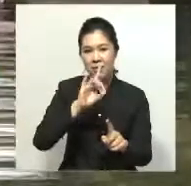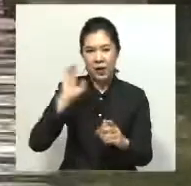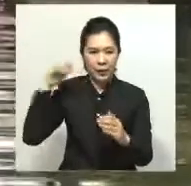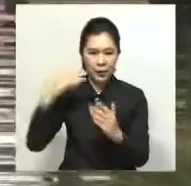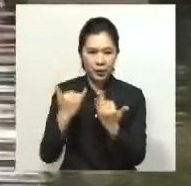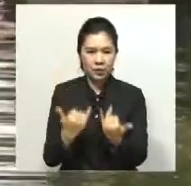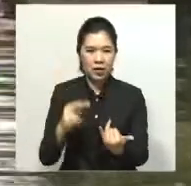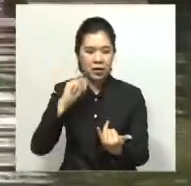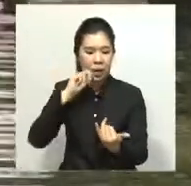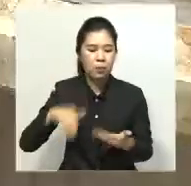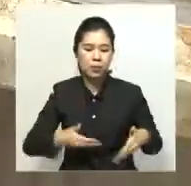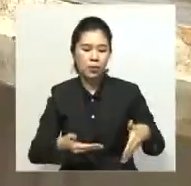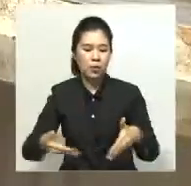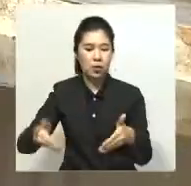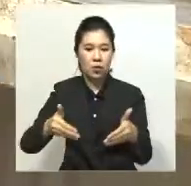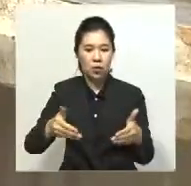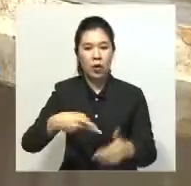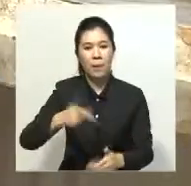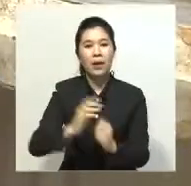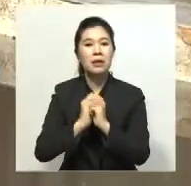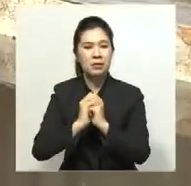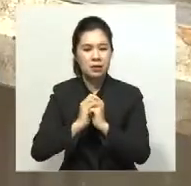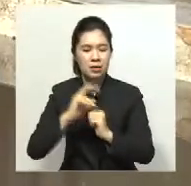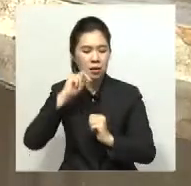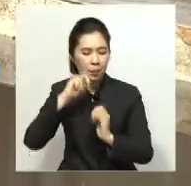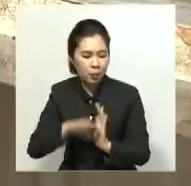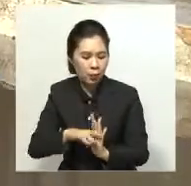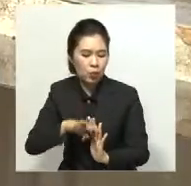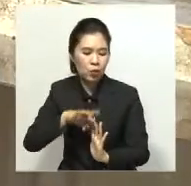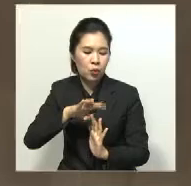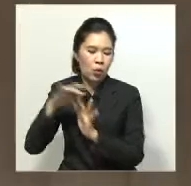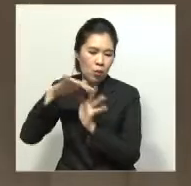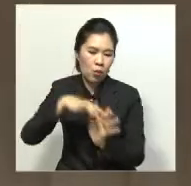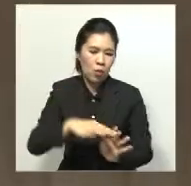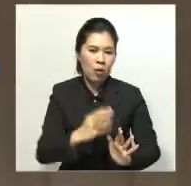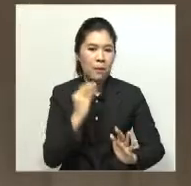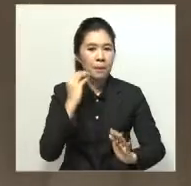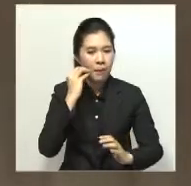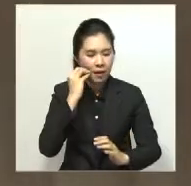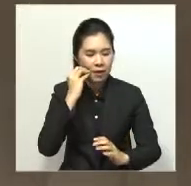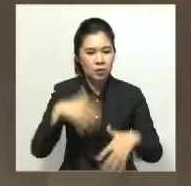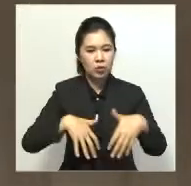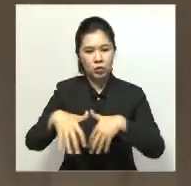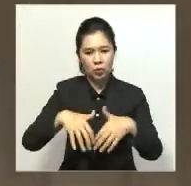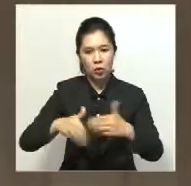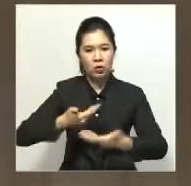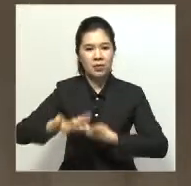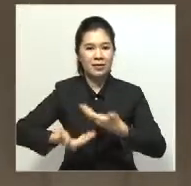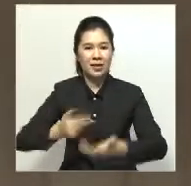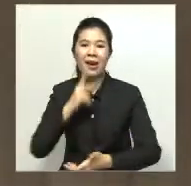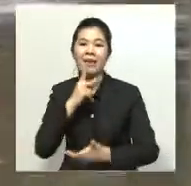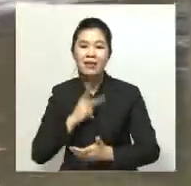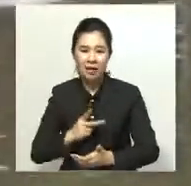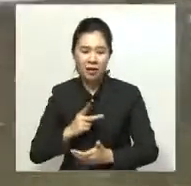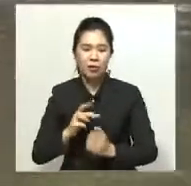แม่น้ำปราจีนบุรีและคลองสาขาต่างๆล้นตลิ่งเข้าท่วมบ้านเรือนประชาชนโดยจุดที่หนักที่สุดก็คือตลาดเก่ากบินบุ